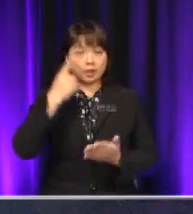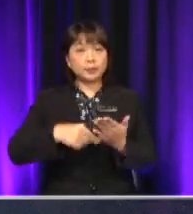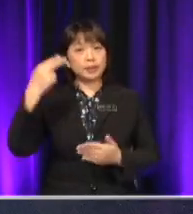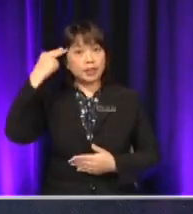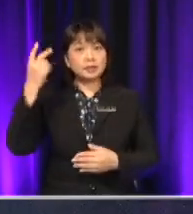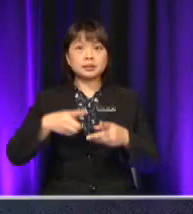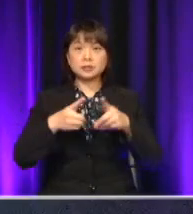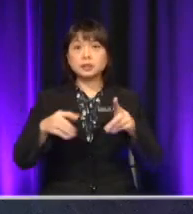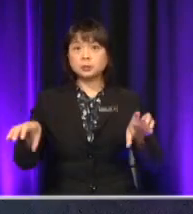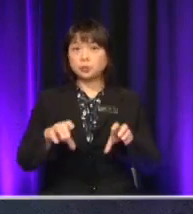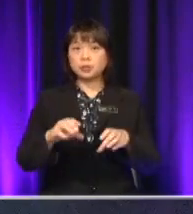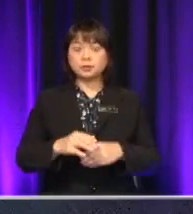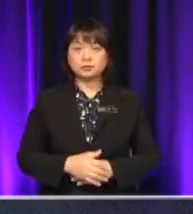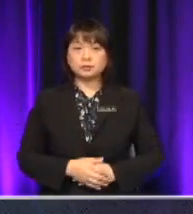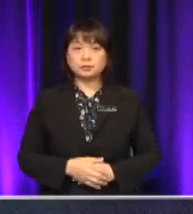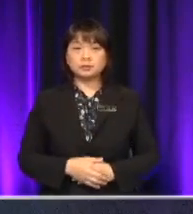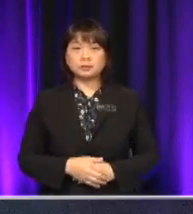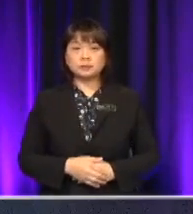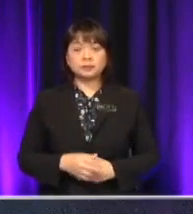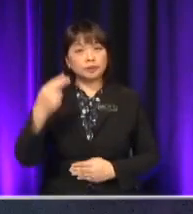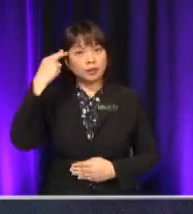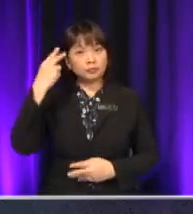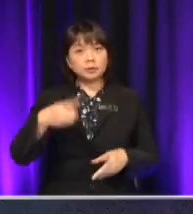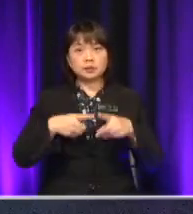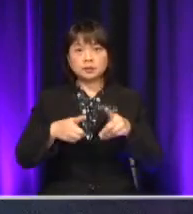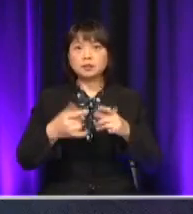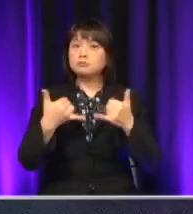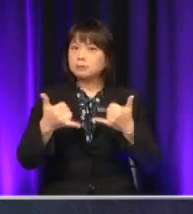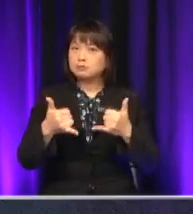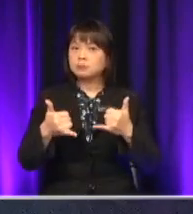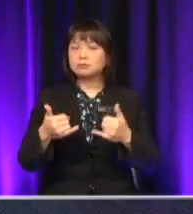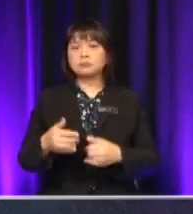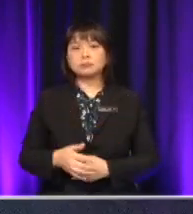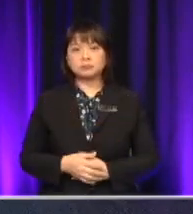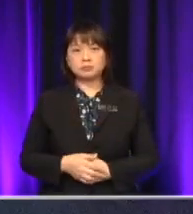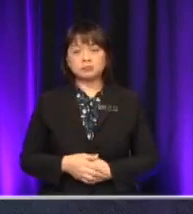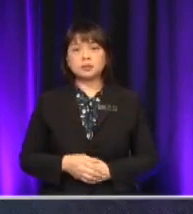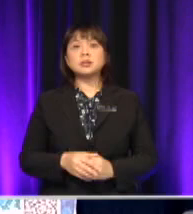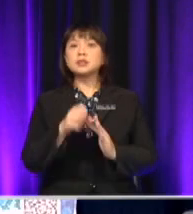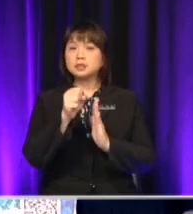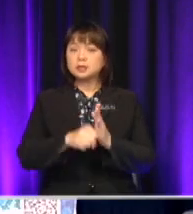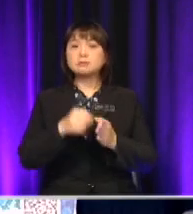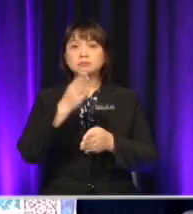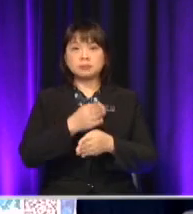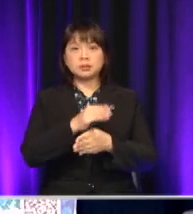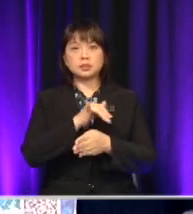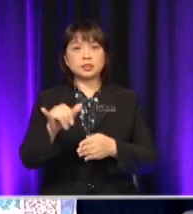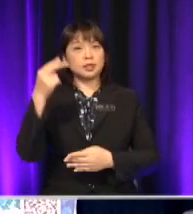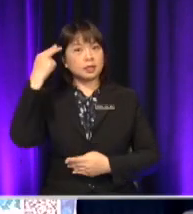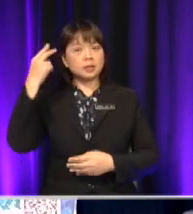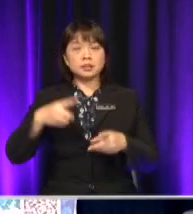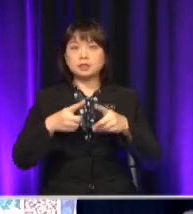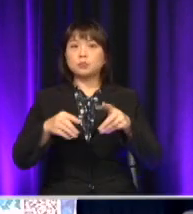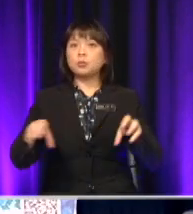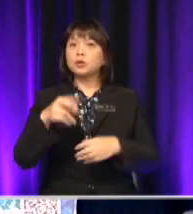Cikgu, saya sedang main cikgu dengan ladung bandul ni je. Sedang main sebenarnya Hanif tengah buat 12